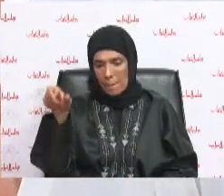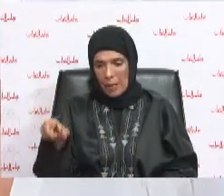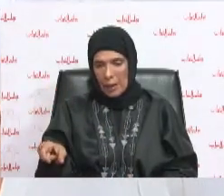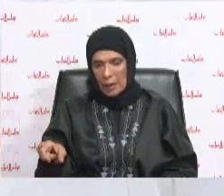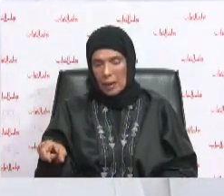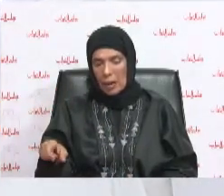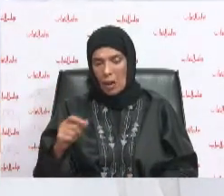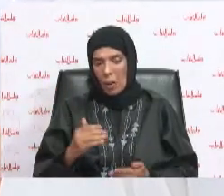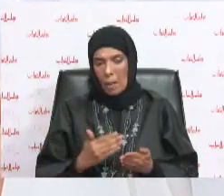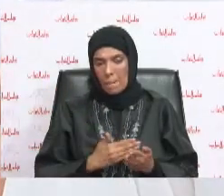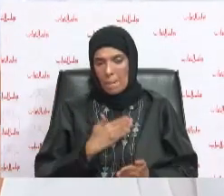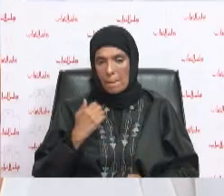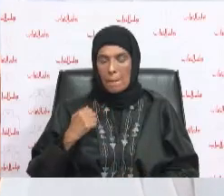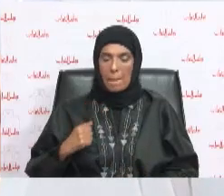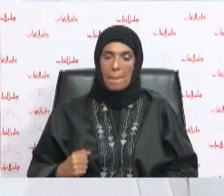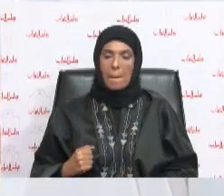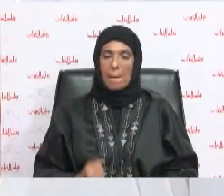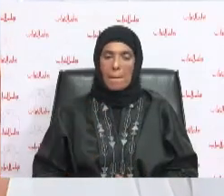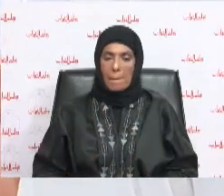البحريني يعني